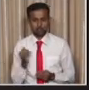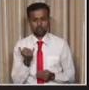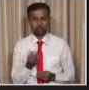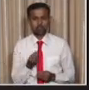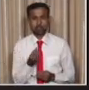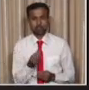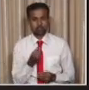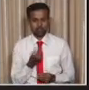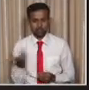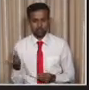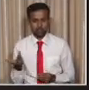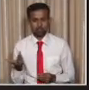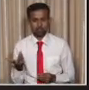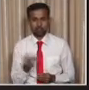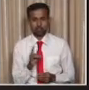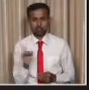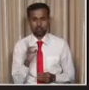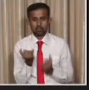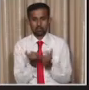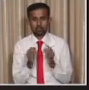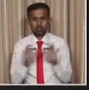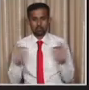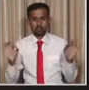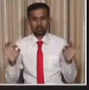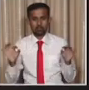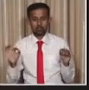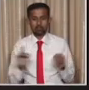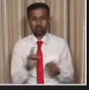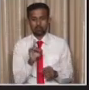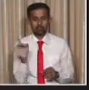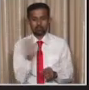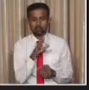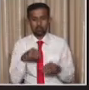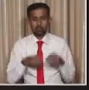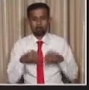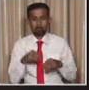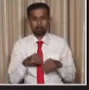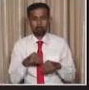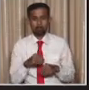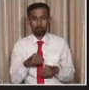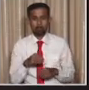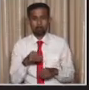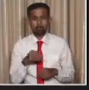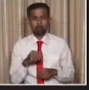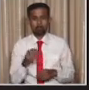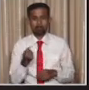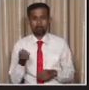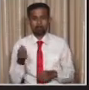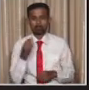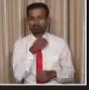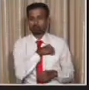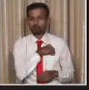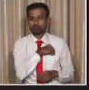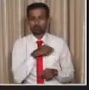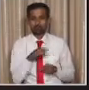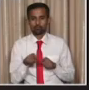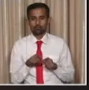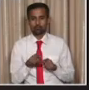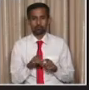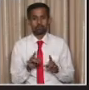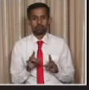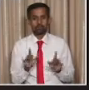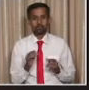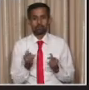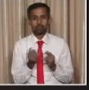නිලධාරීන්ටත් දෙන්න නැතුව ඩිරෙක්ට් ලයින් එකක් ගහලා තියෙනවා. කැලින්ම දේශපාලකයන්ගේ අතට ඒ කුට්ටේ යන විදියට ලොකු ඩිරෙක්ට් ලයින්